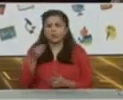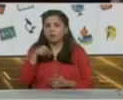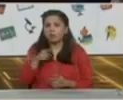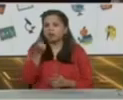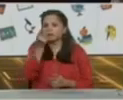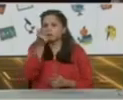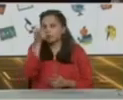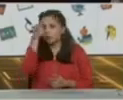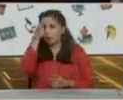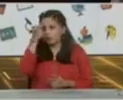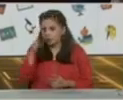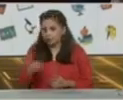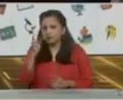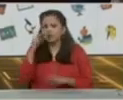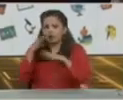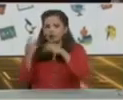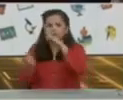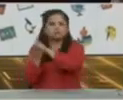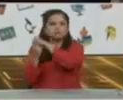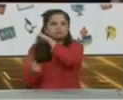समाज में, जिसे हम